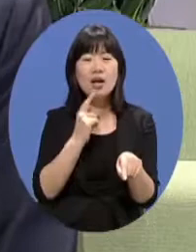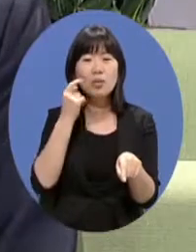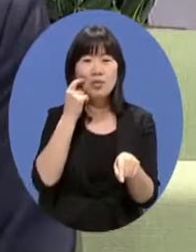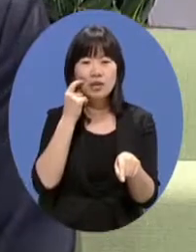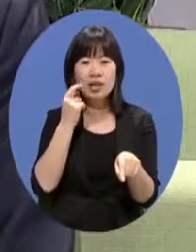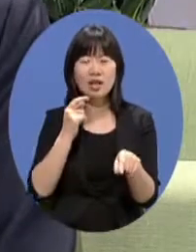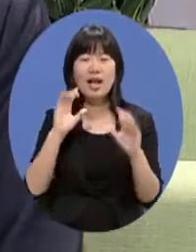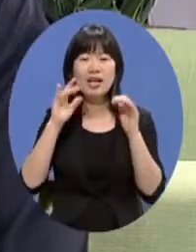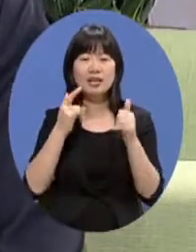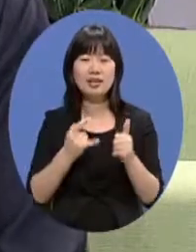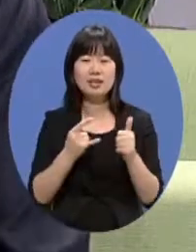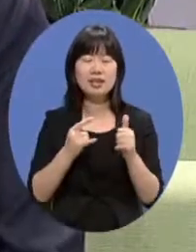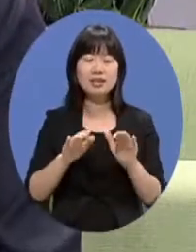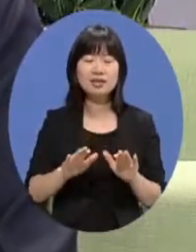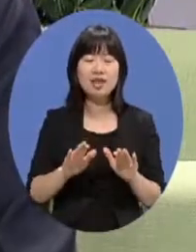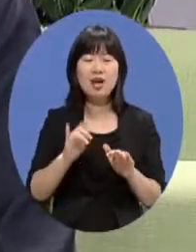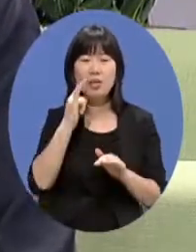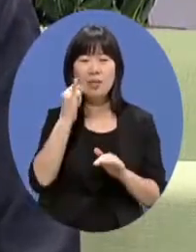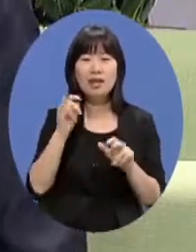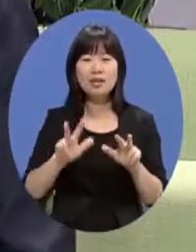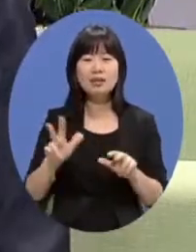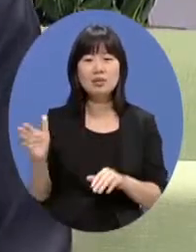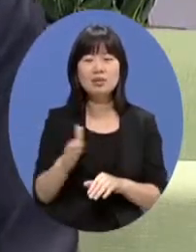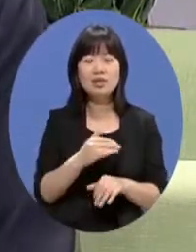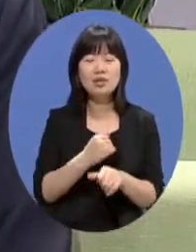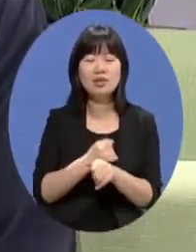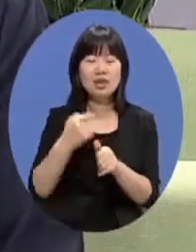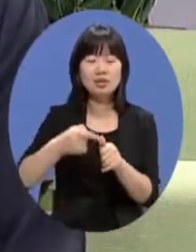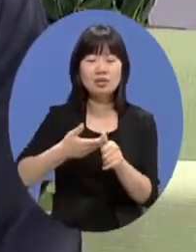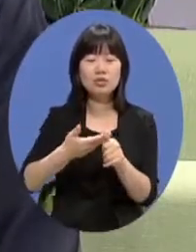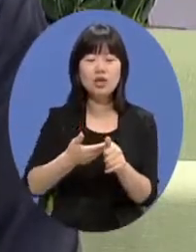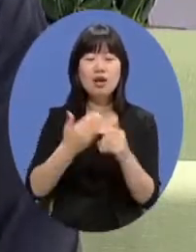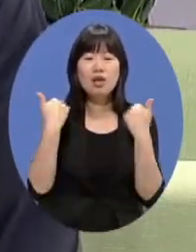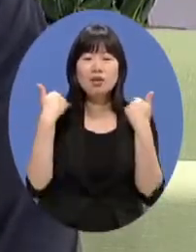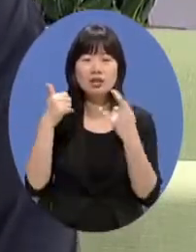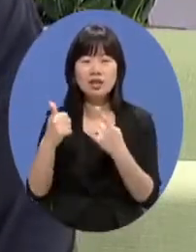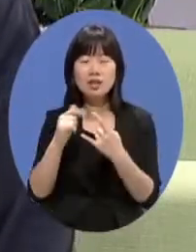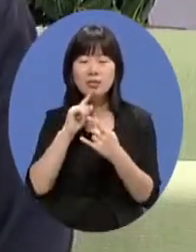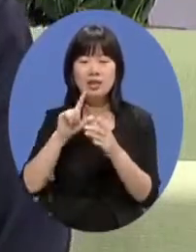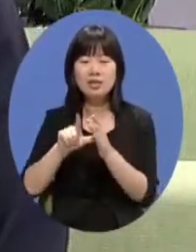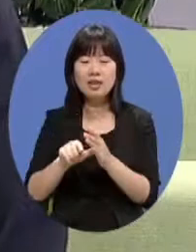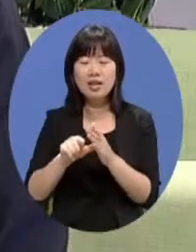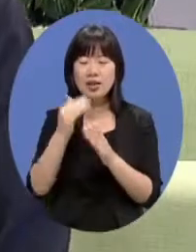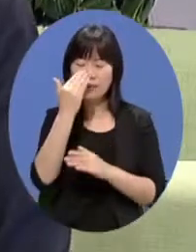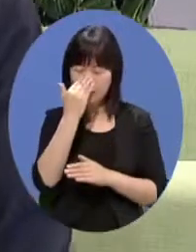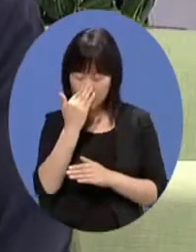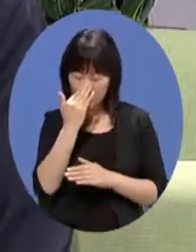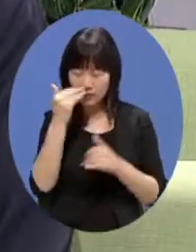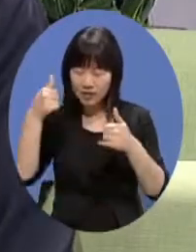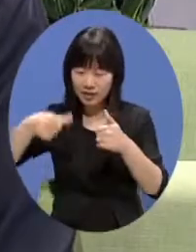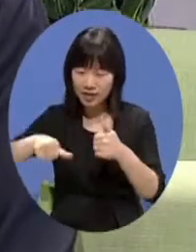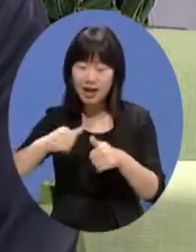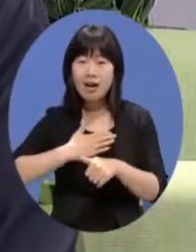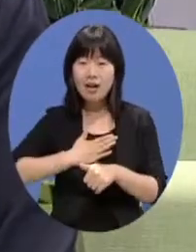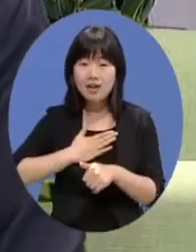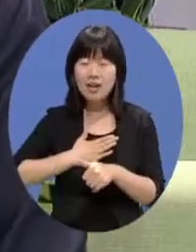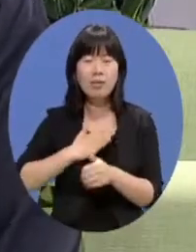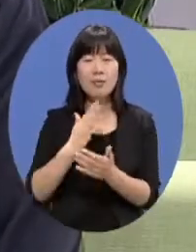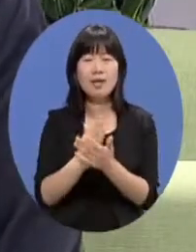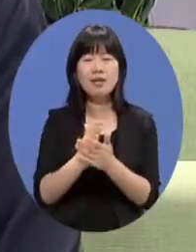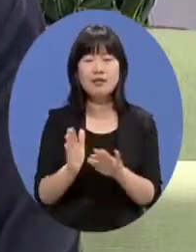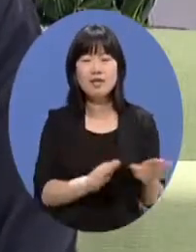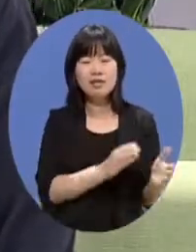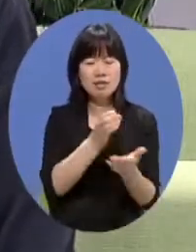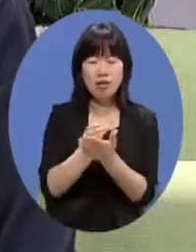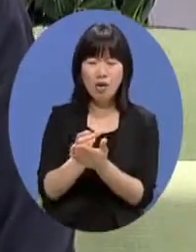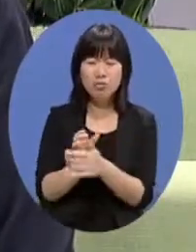못하는 애들한테 예. 자, 엄마가 이제부터 이걸 가르쳐줄게. 자, 어른들한테 얘기할 때는 공손하게 인사해야 돼. 이렇게 하시는 게 아니라 컵,